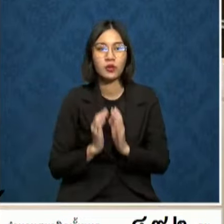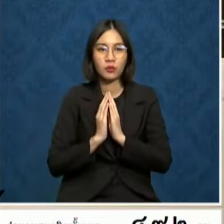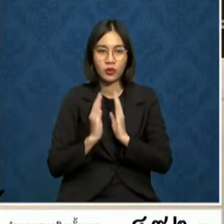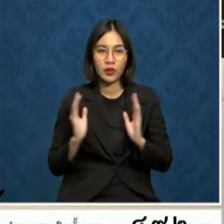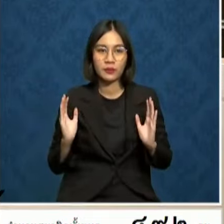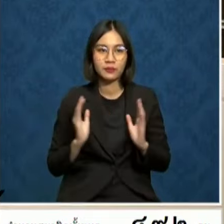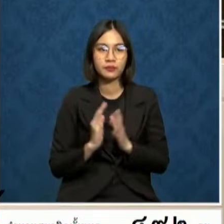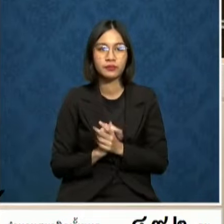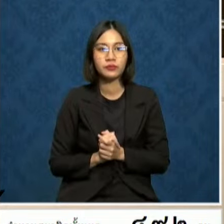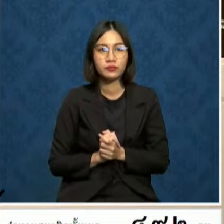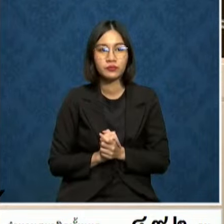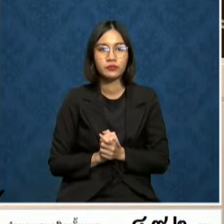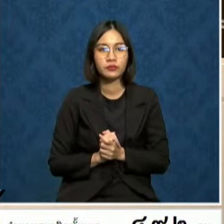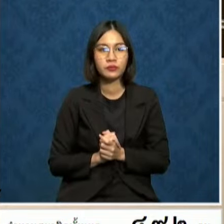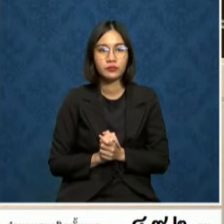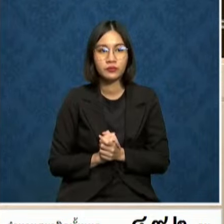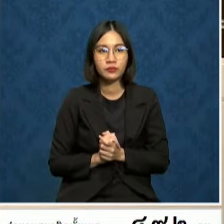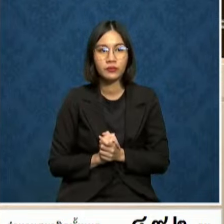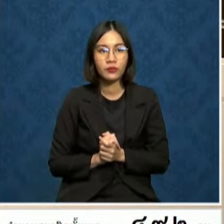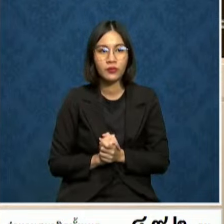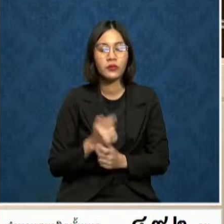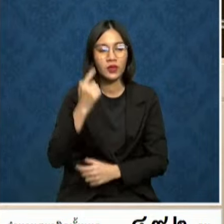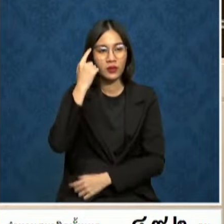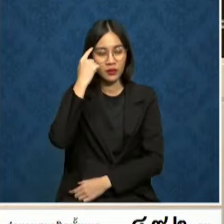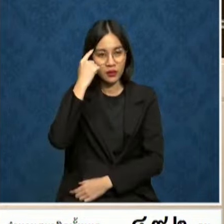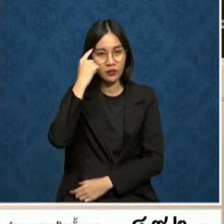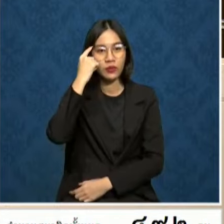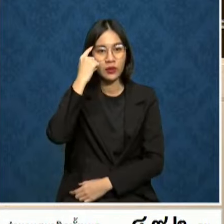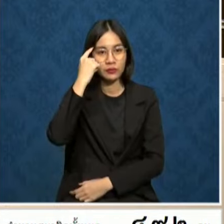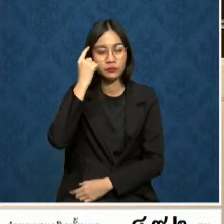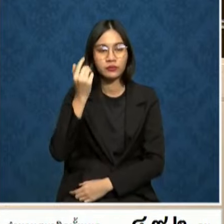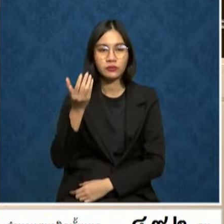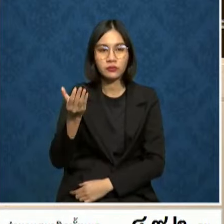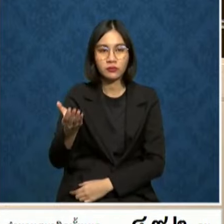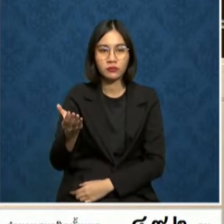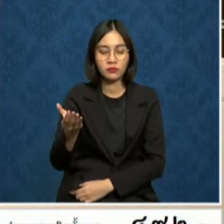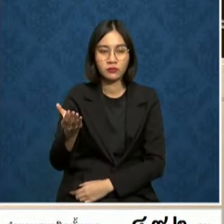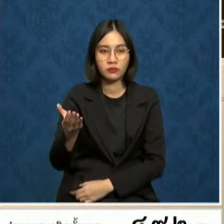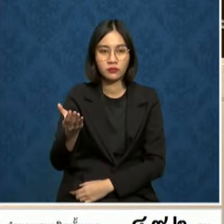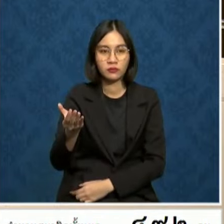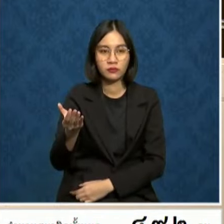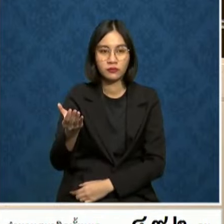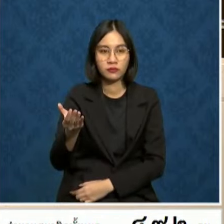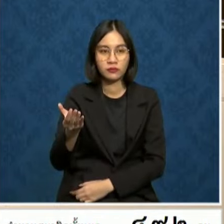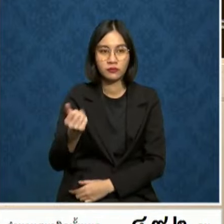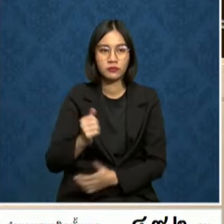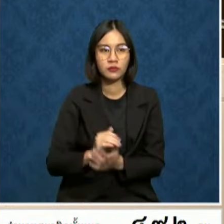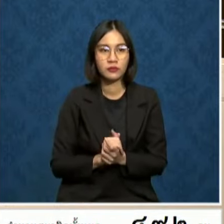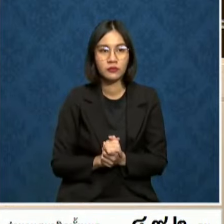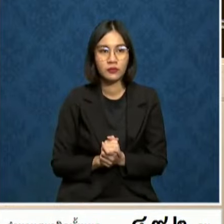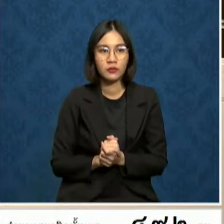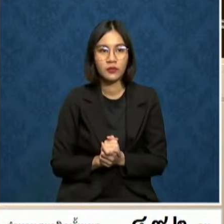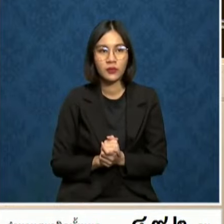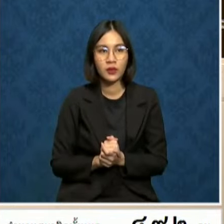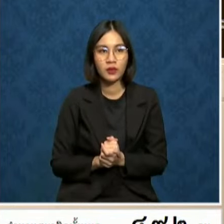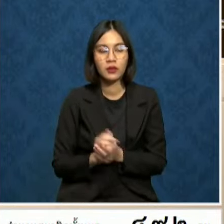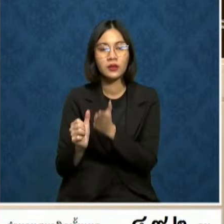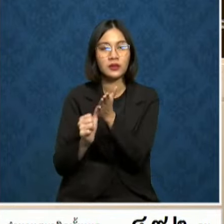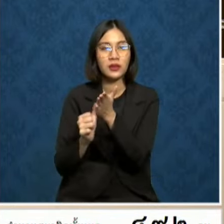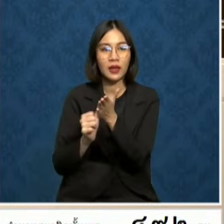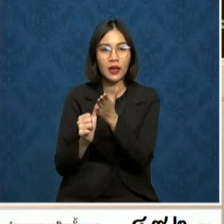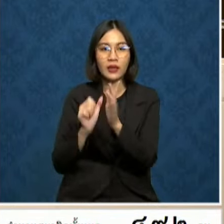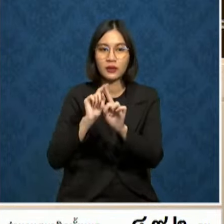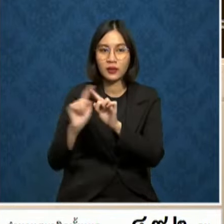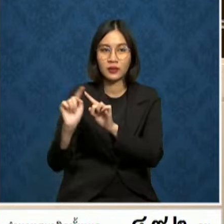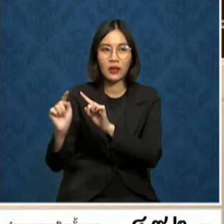ขอบคุณครับขอบคุณครับคุณชนาคิดว่าประเด็นที่เอ่อมีการที่สงนการแปรยติ